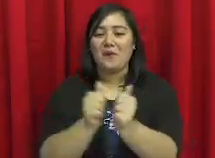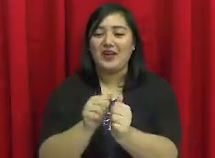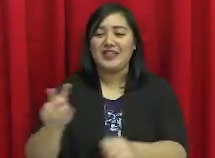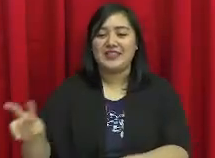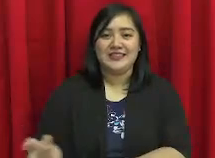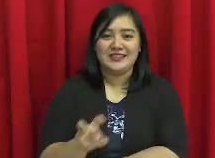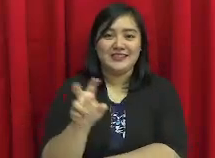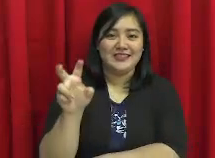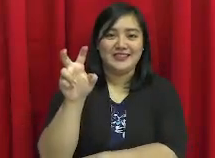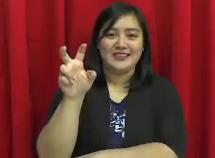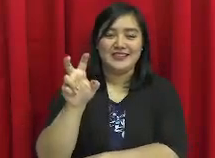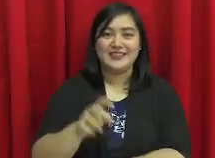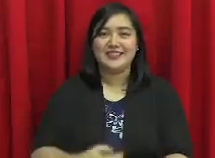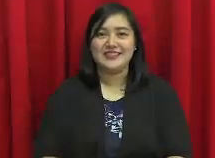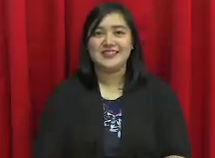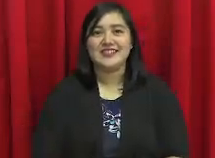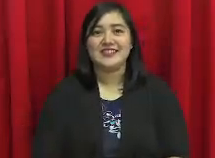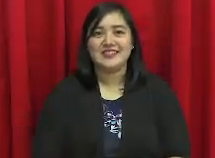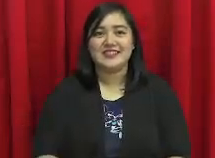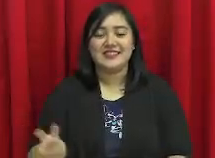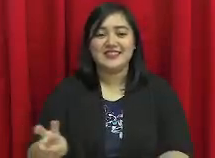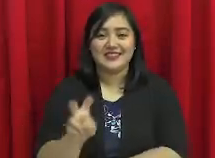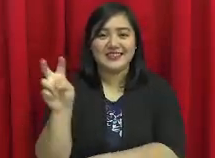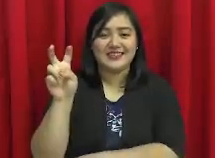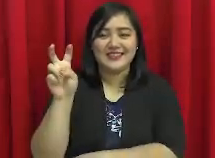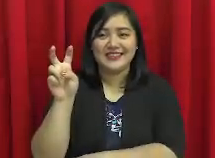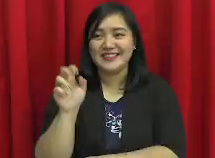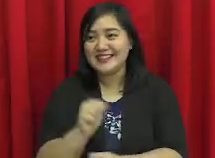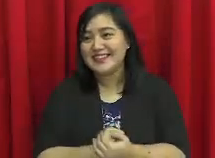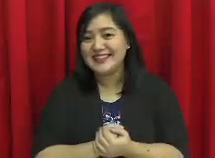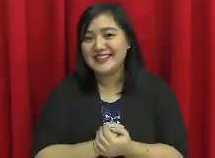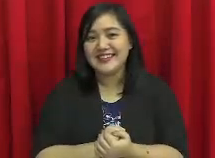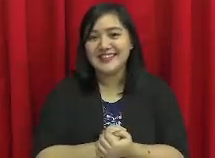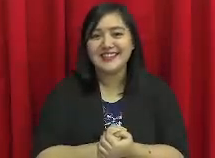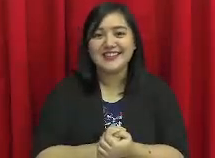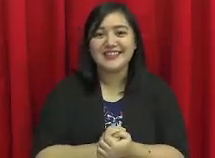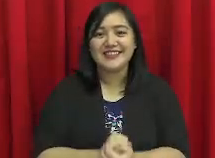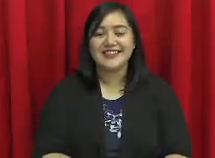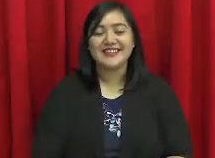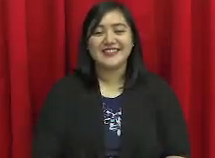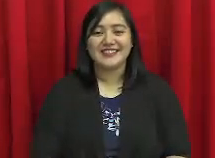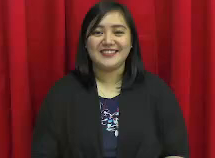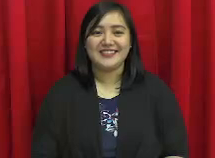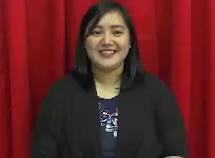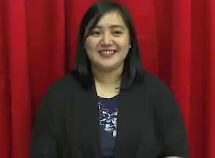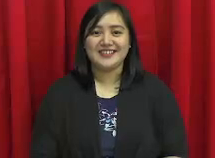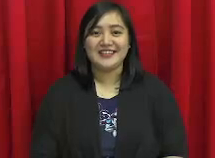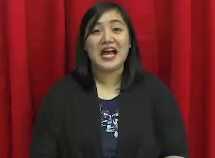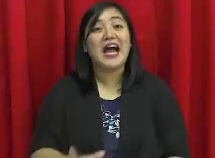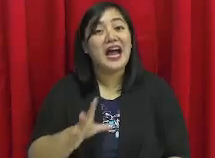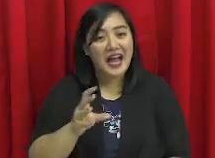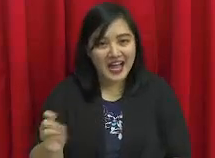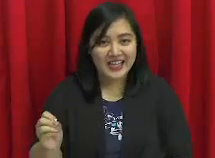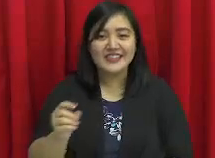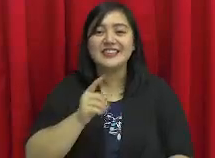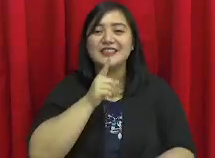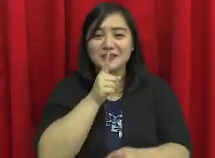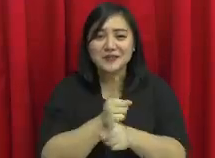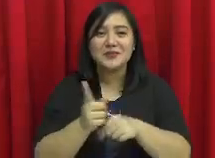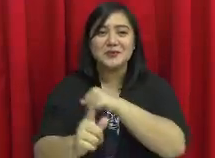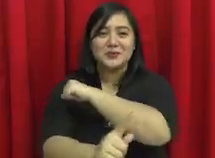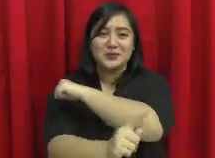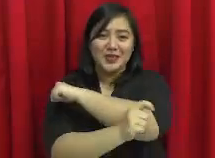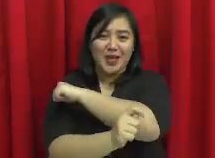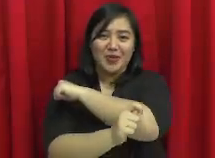Mapangahas. Mapangahas yung ahas kay Eve. At kitang-ita natin dito, talaga natip si Eve sa correct. Ahas.